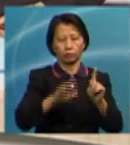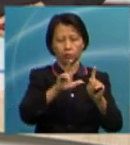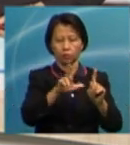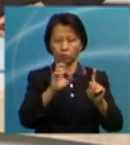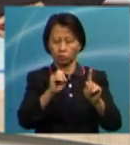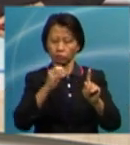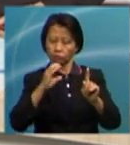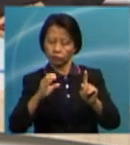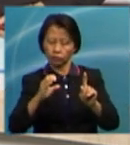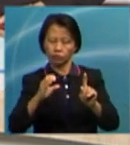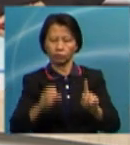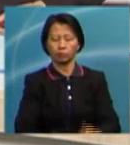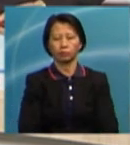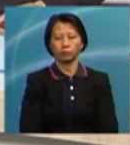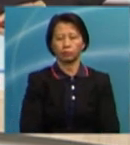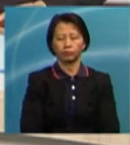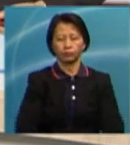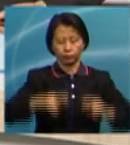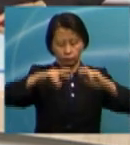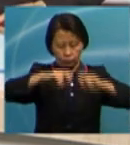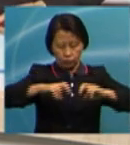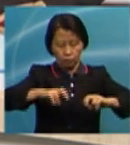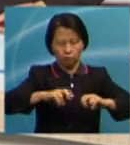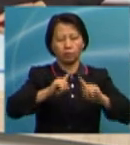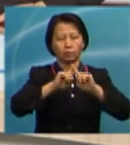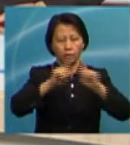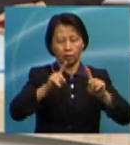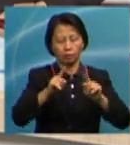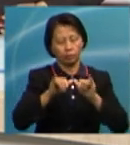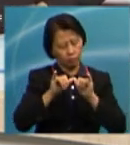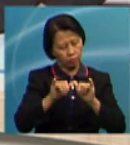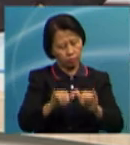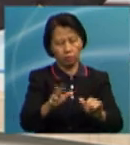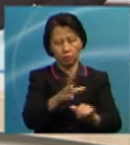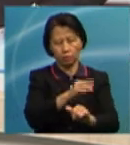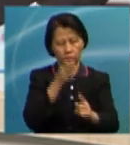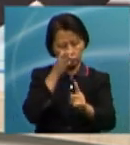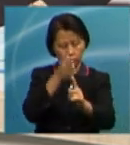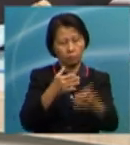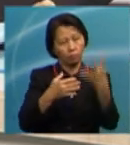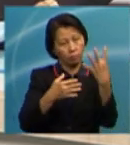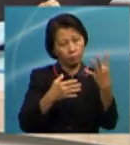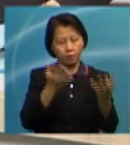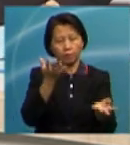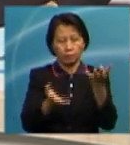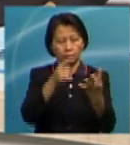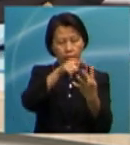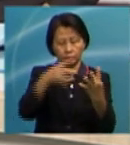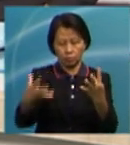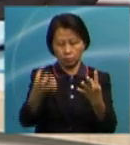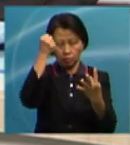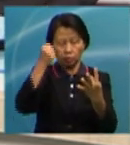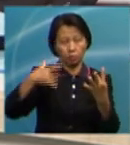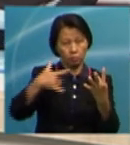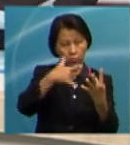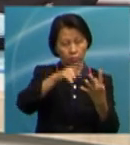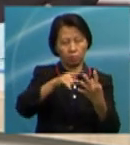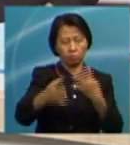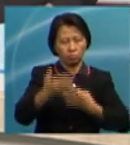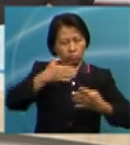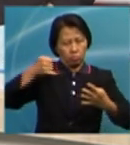130c kanun keseksaan siasatan bagaimanapun kekal terjurus kepada empat kemungkinan iaitu rampasan pesawat